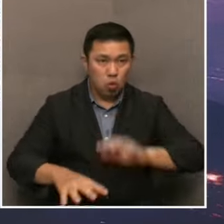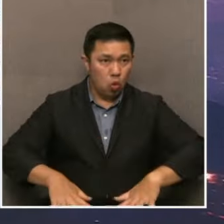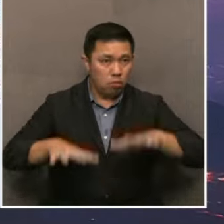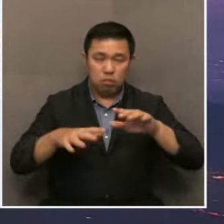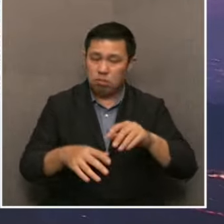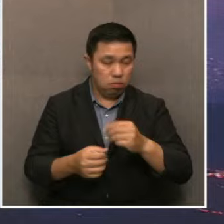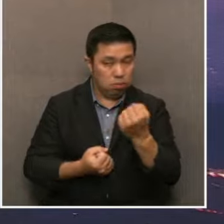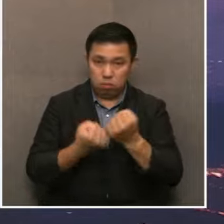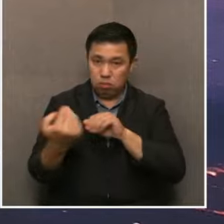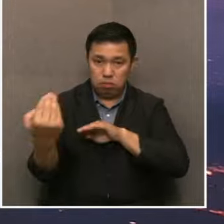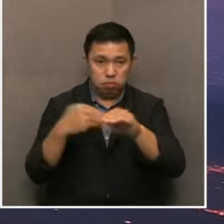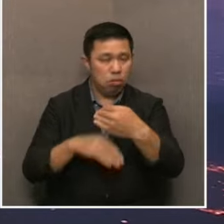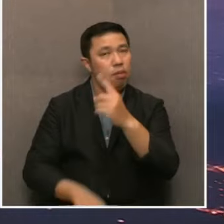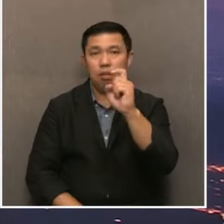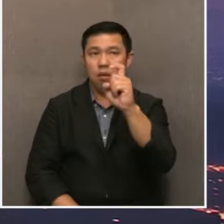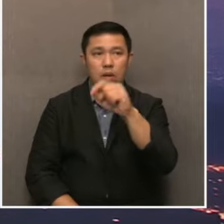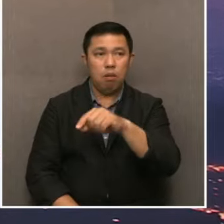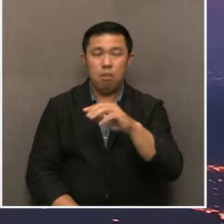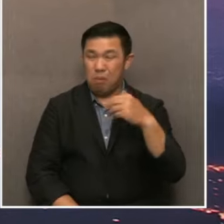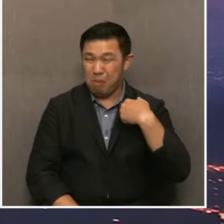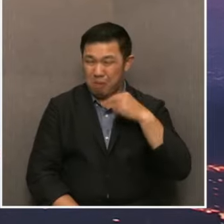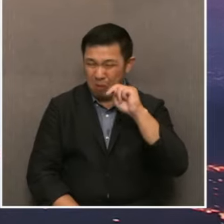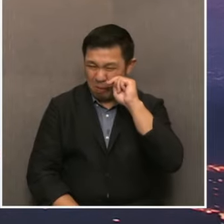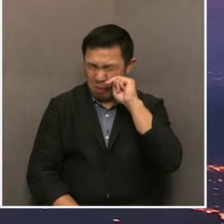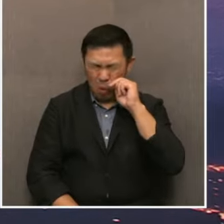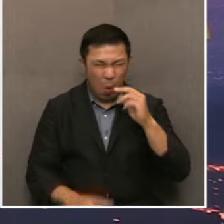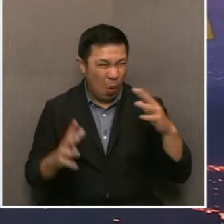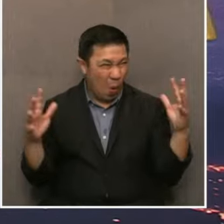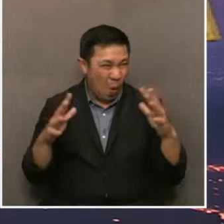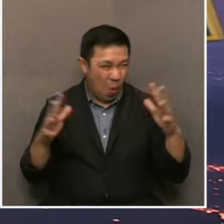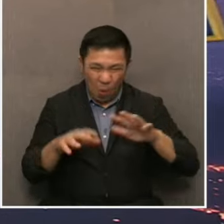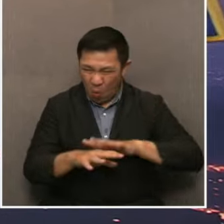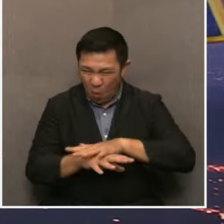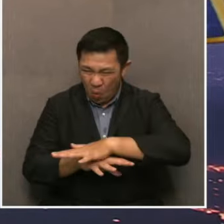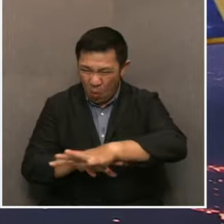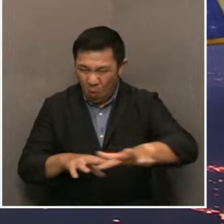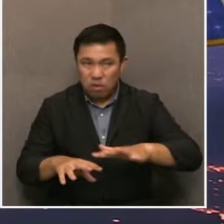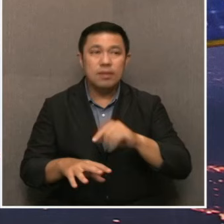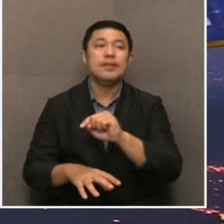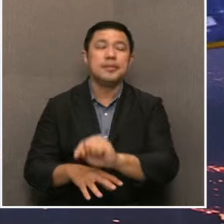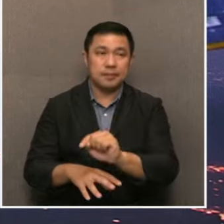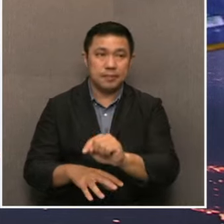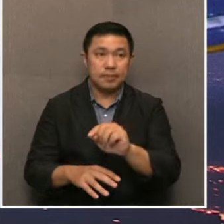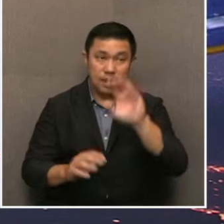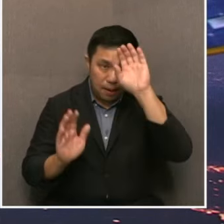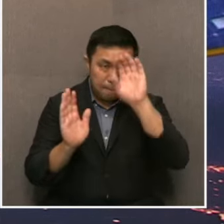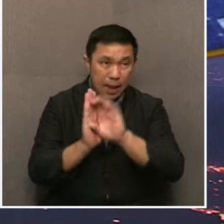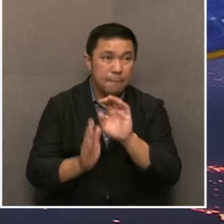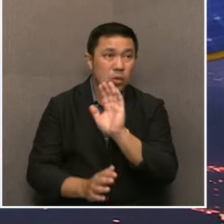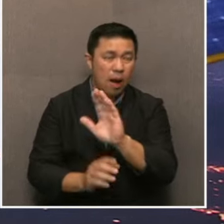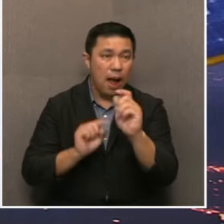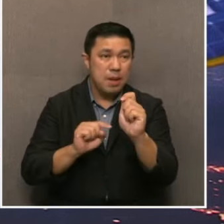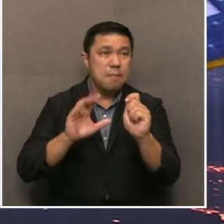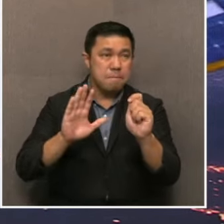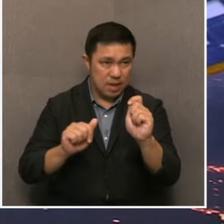สามารถใช้ใช้สัญจรไปมาได้นะครับเพราะว่ามีมวลน้ำปริมาณมากหนาแน่นอันนี้เป็นภาพที่ถ่ายมานะครับจากในพื้นที่อำเภอ